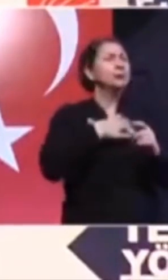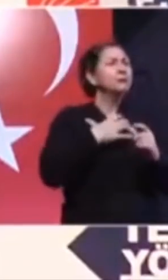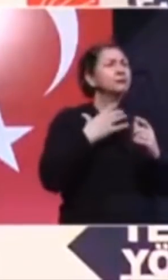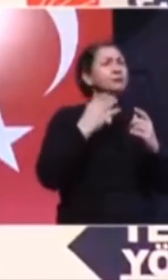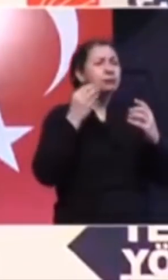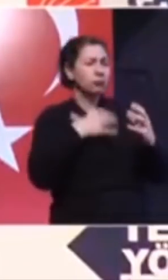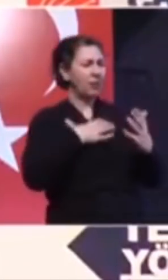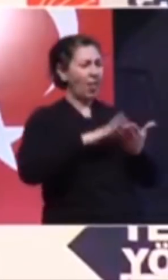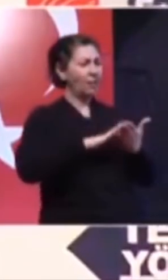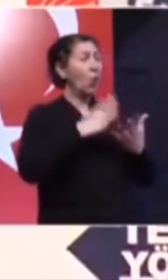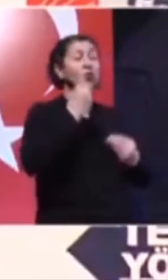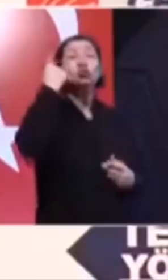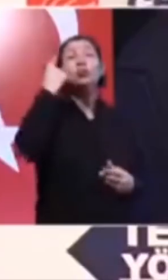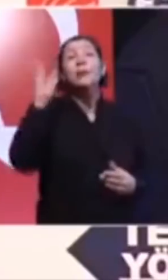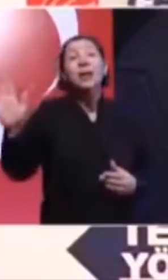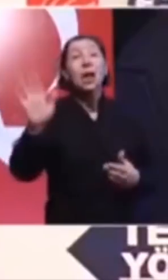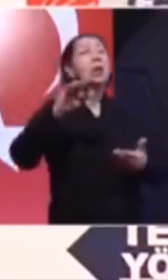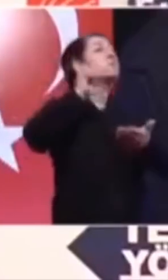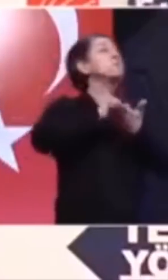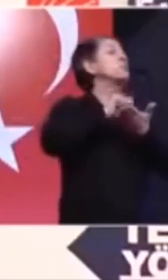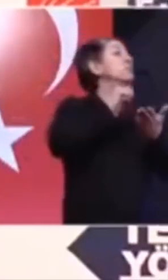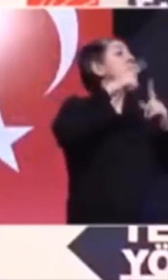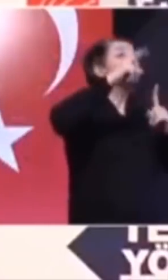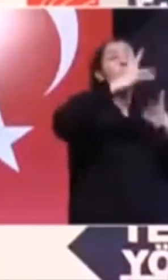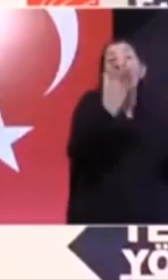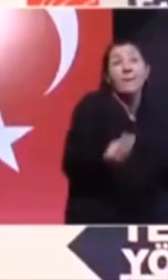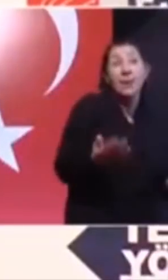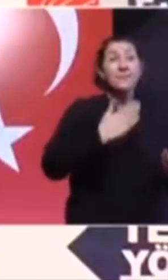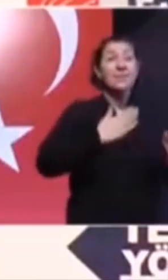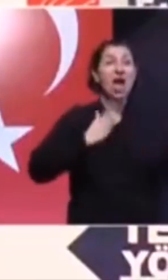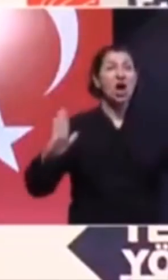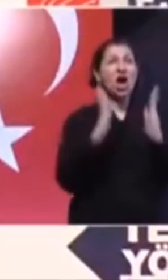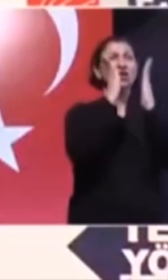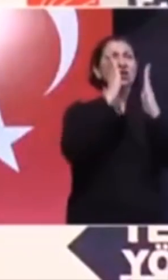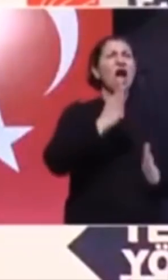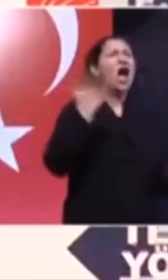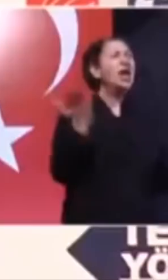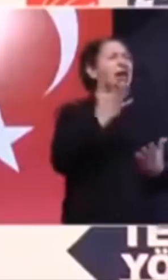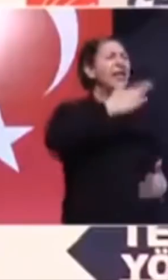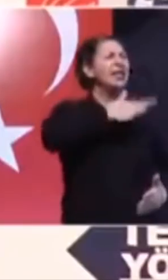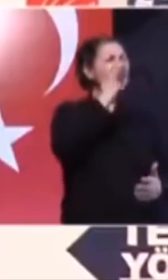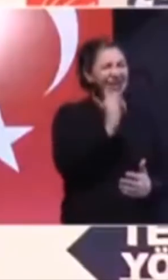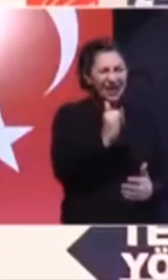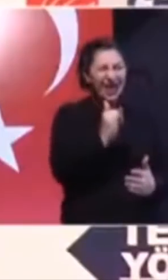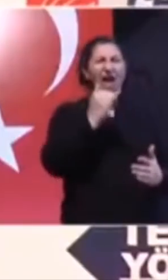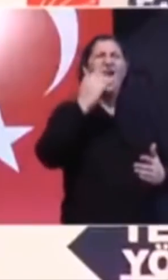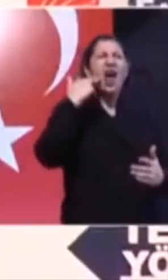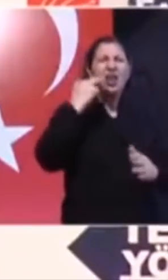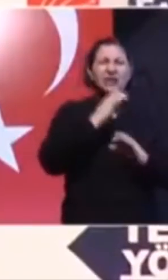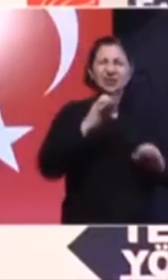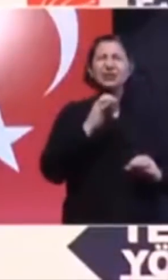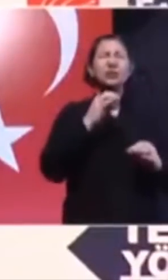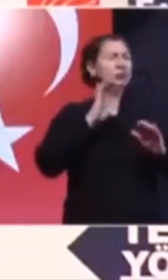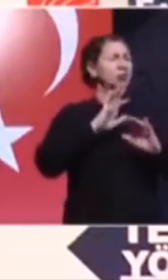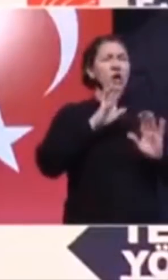ettiklerini düşünebilirler. Hatta medya olabilir. Bize karşı hangi kirli ve ahlaksız dili yöntemi